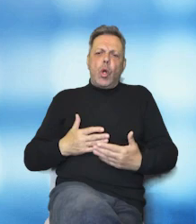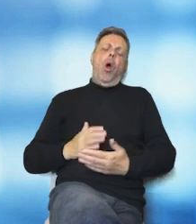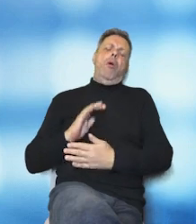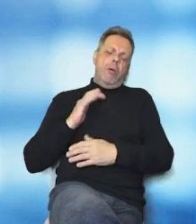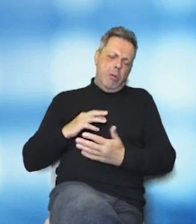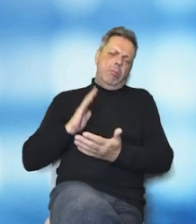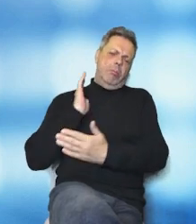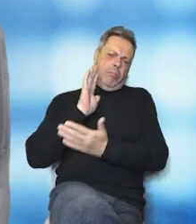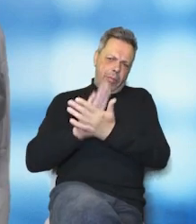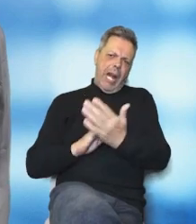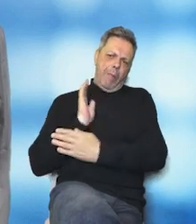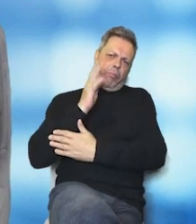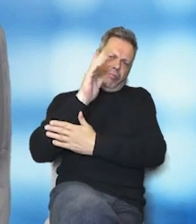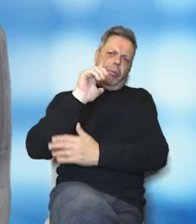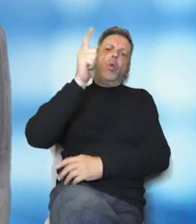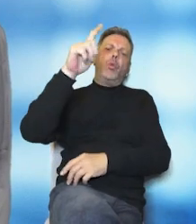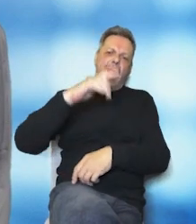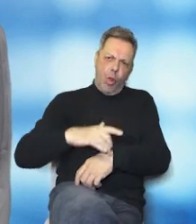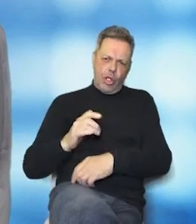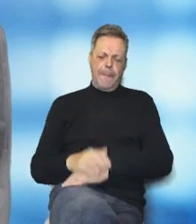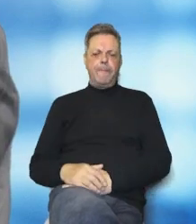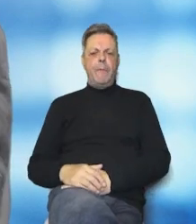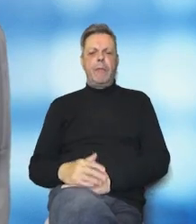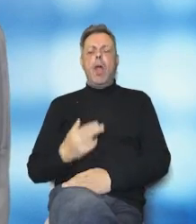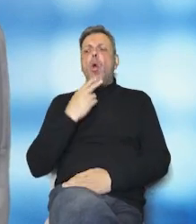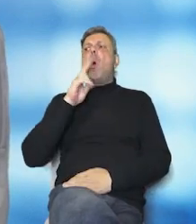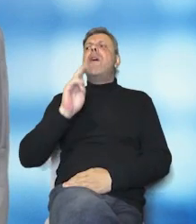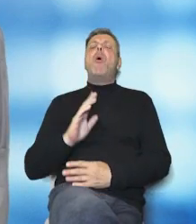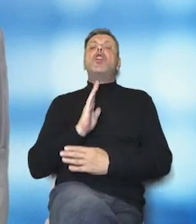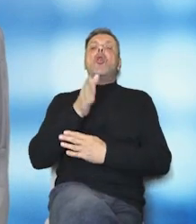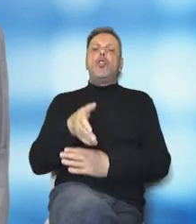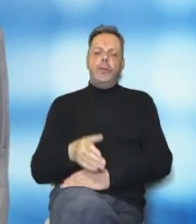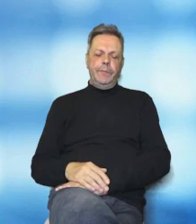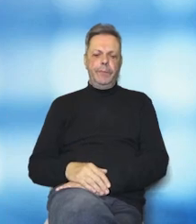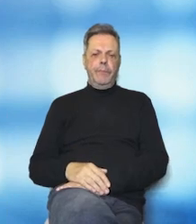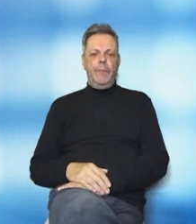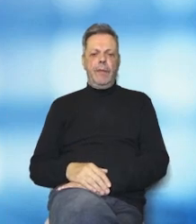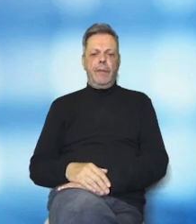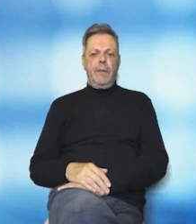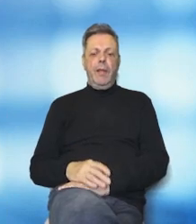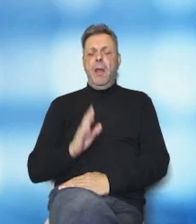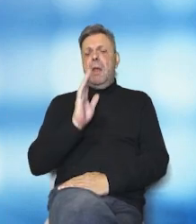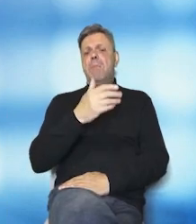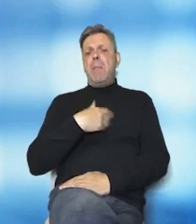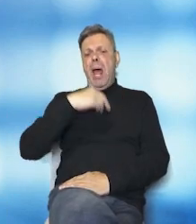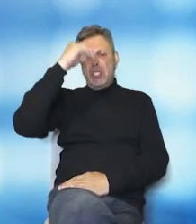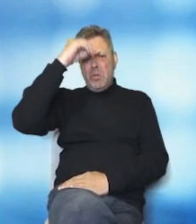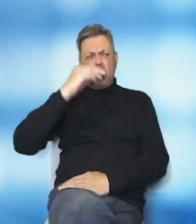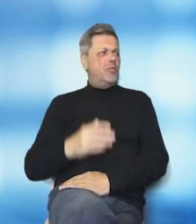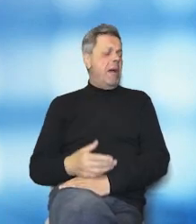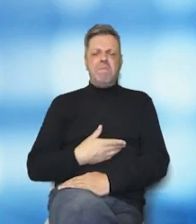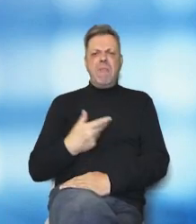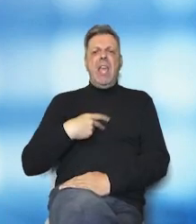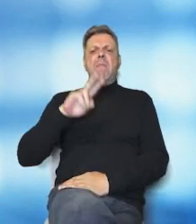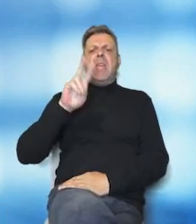sljedećoj kontrolnoj točki. Tko sve može ići na Highlander? Na ta zbivanja. Pa gledajte, prema našim iskustvima stvarno, znači mi